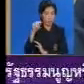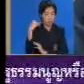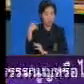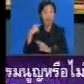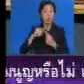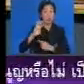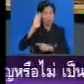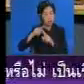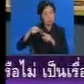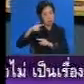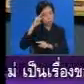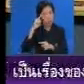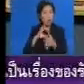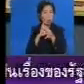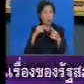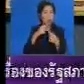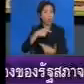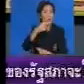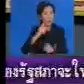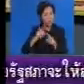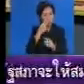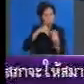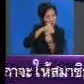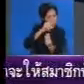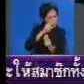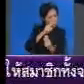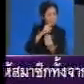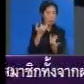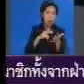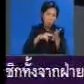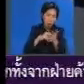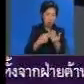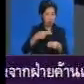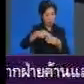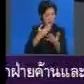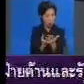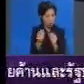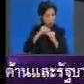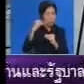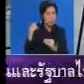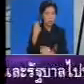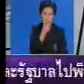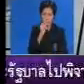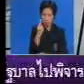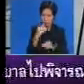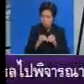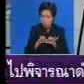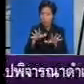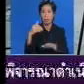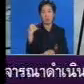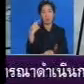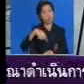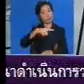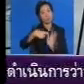การยังกังวลต่อปัจจัยลบทั้งเศรษฐกิจที่ยังอ่อนแอราคาน้ำมันที่เริ่มสูงขึ้นสถานการณ์การระบาดของไข้หวัดใหญ่สายพันธุ์ใหม่